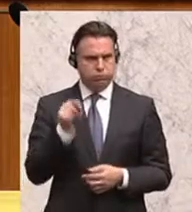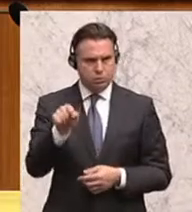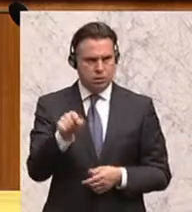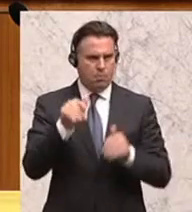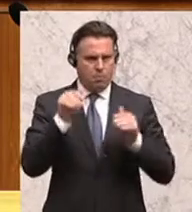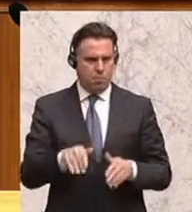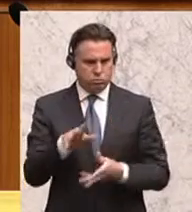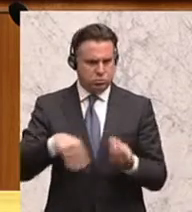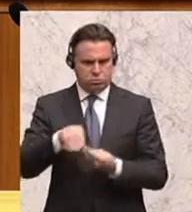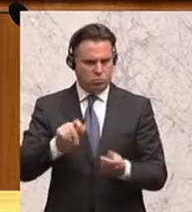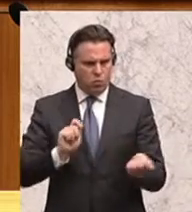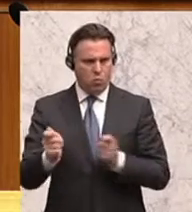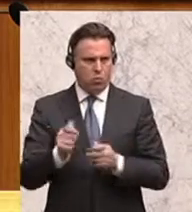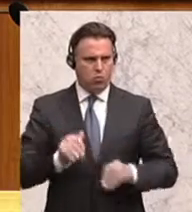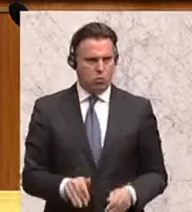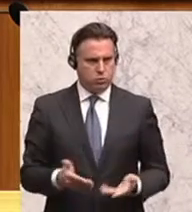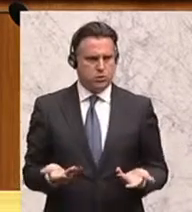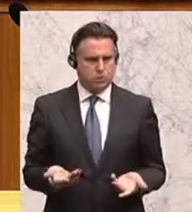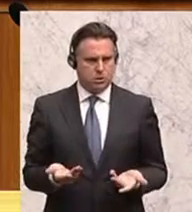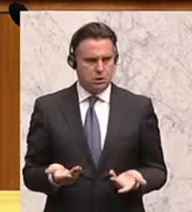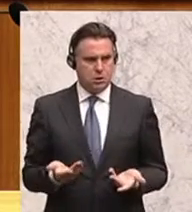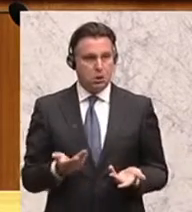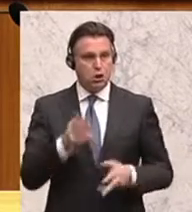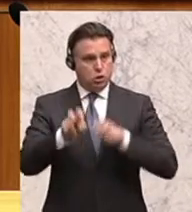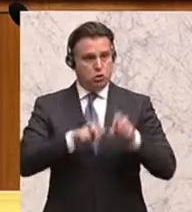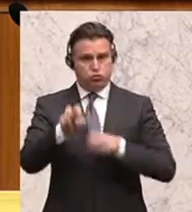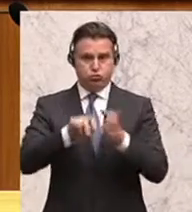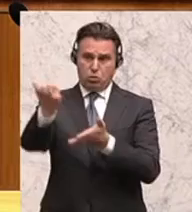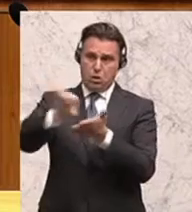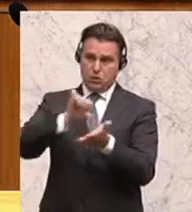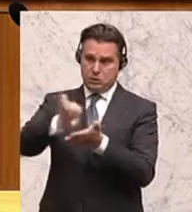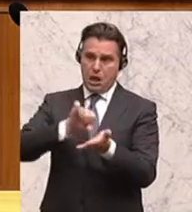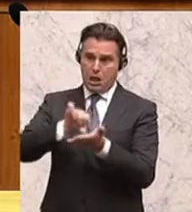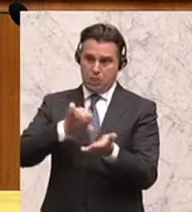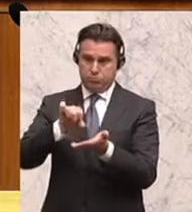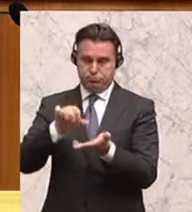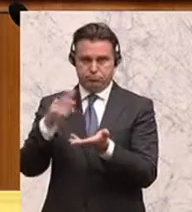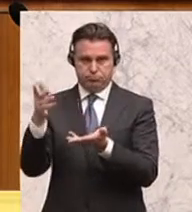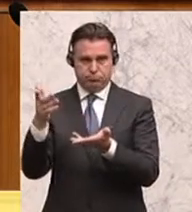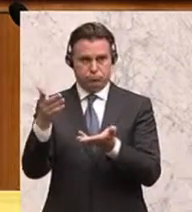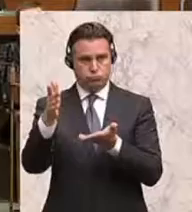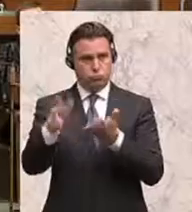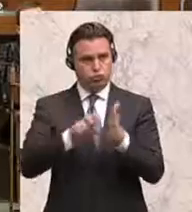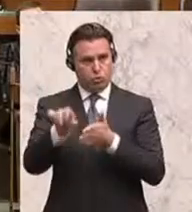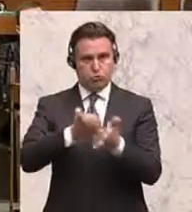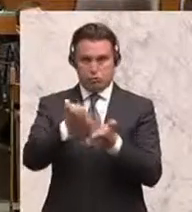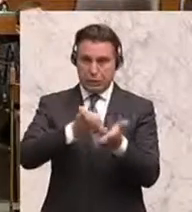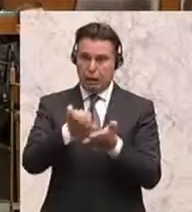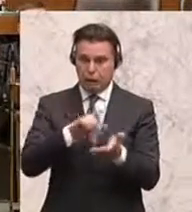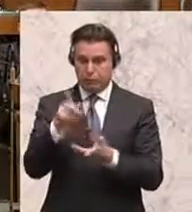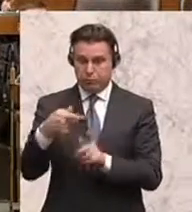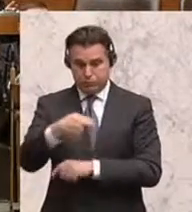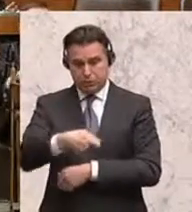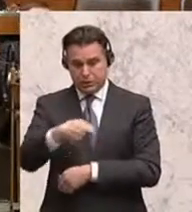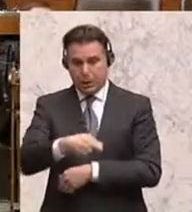müssen handeln dem steuerzahler dem steuerzahler kosten